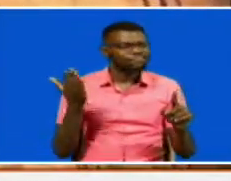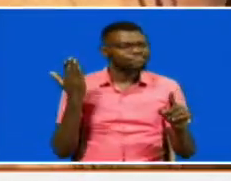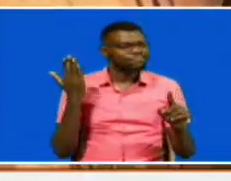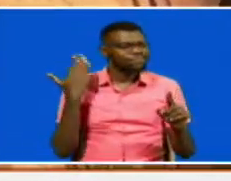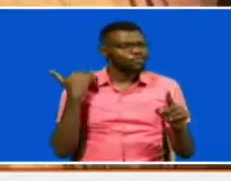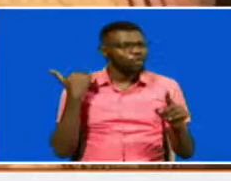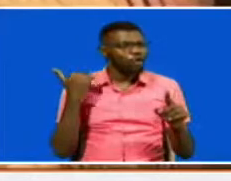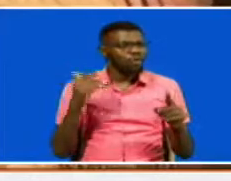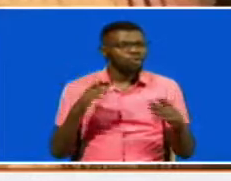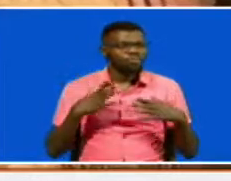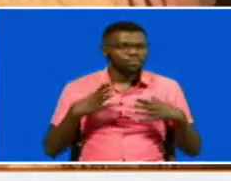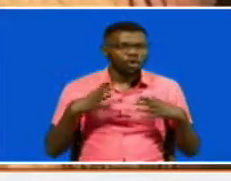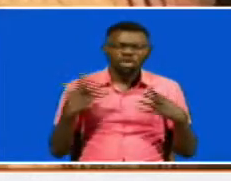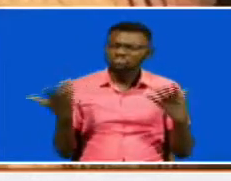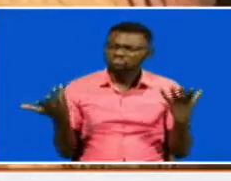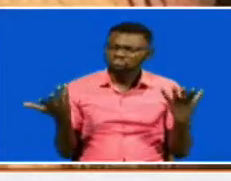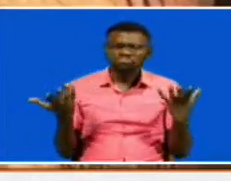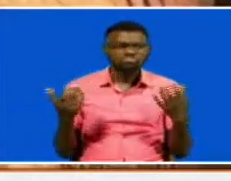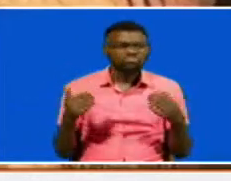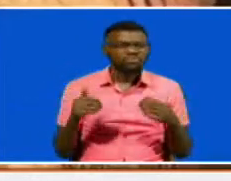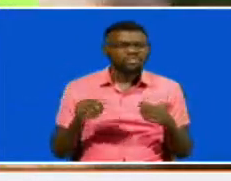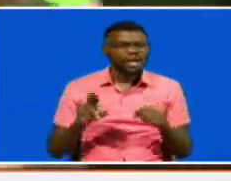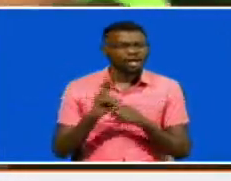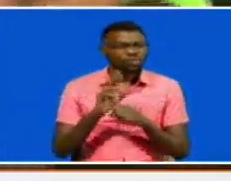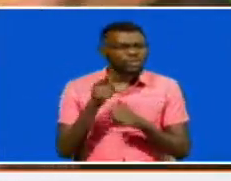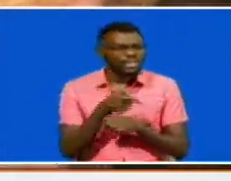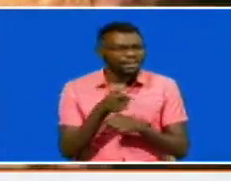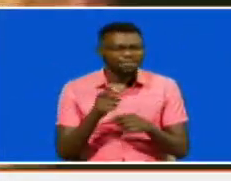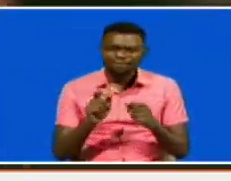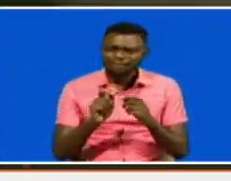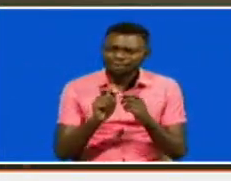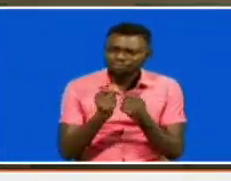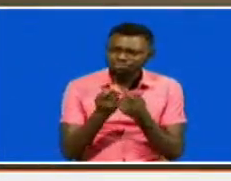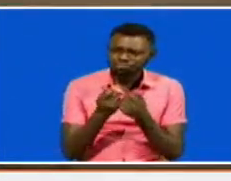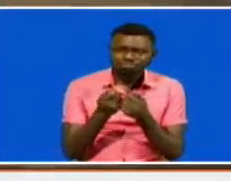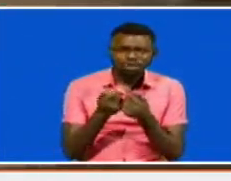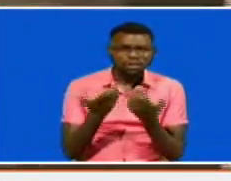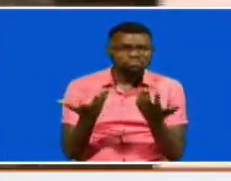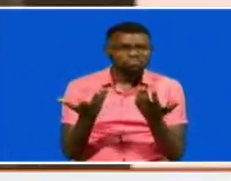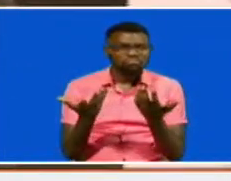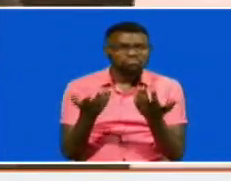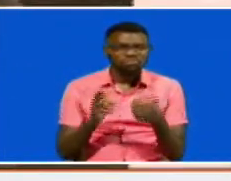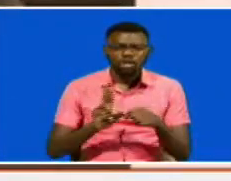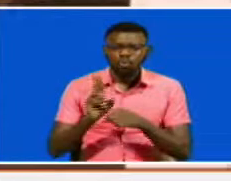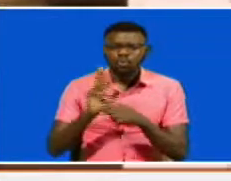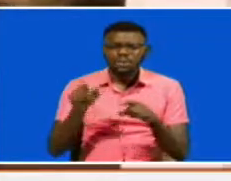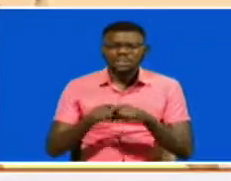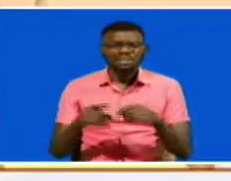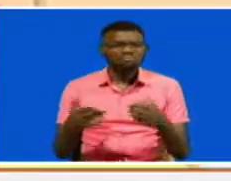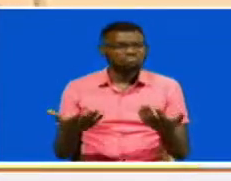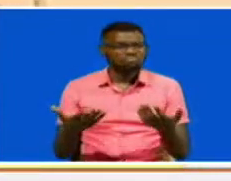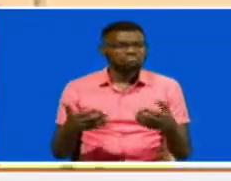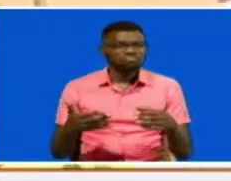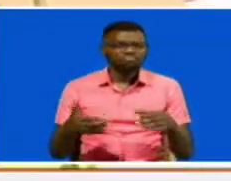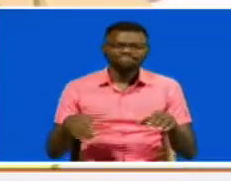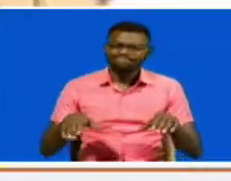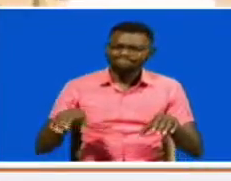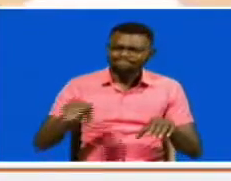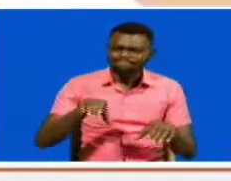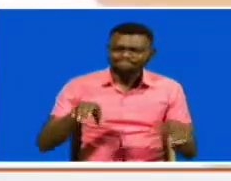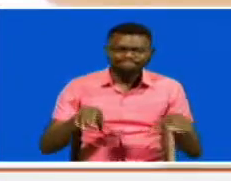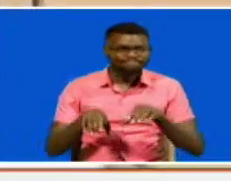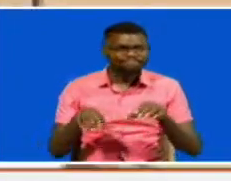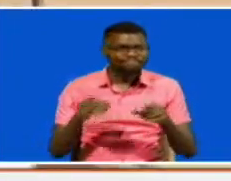wa wakulima walikata mkorosho au mikanju na kuanza kutumia kama kuni baada ya viwanda kudidimia.